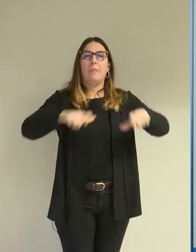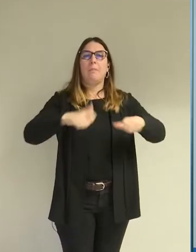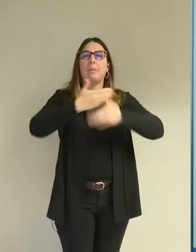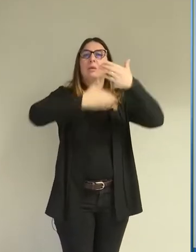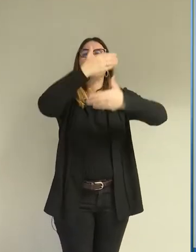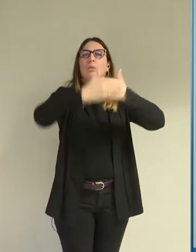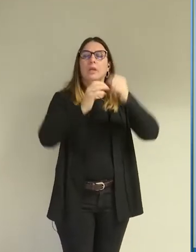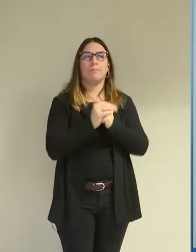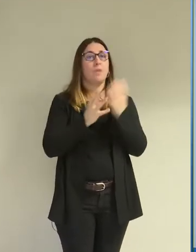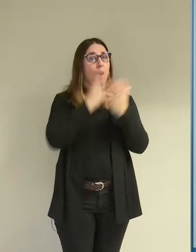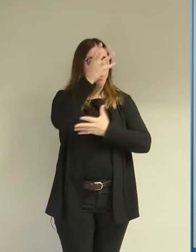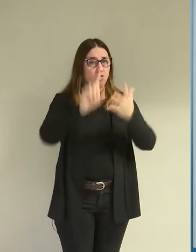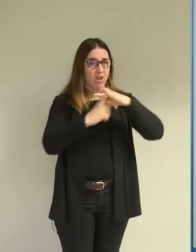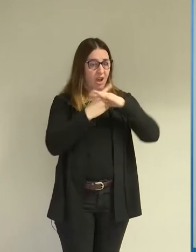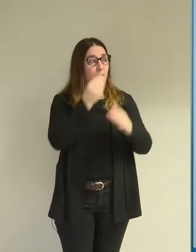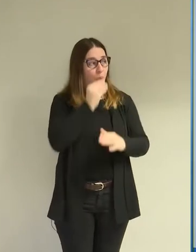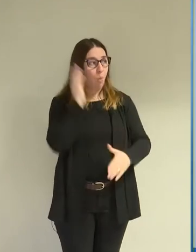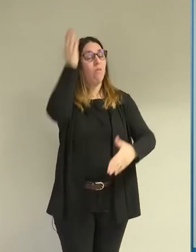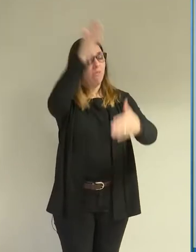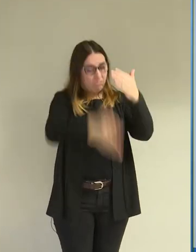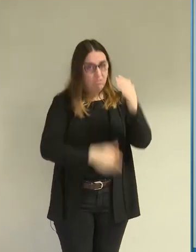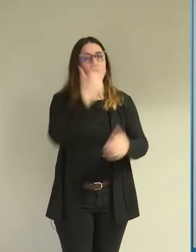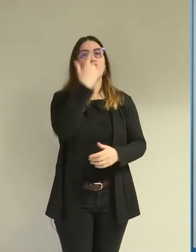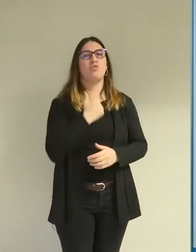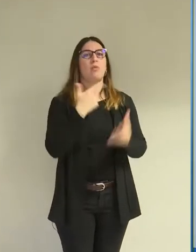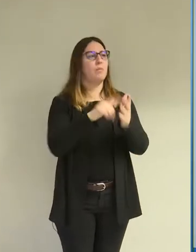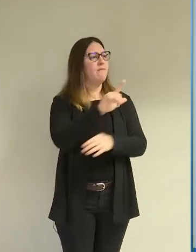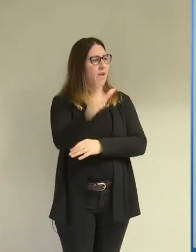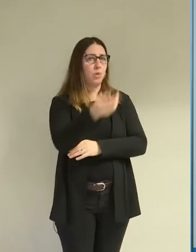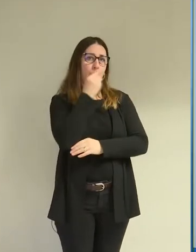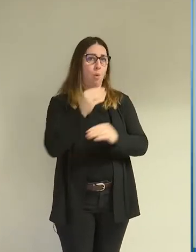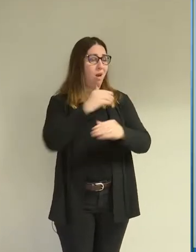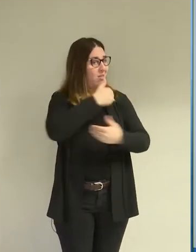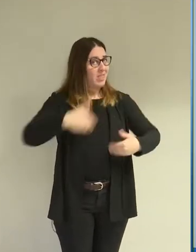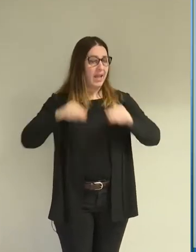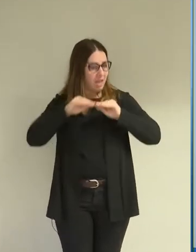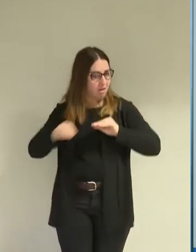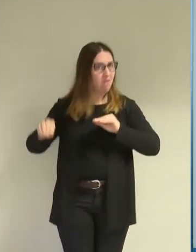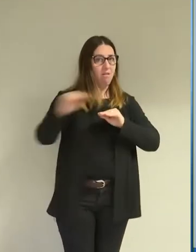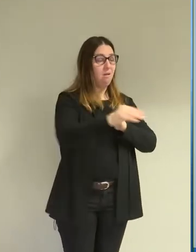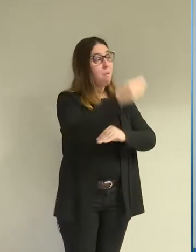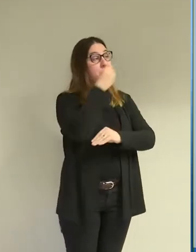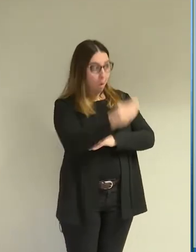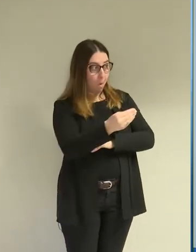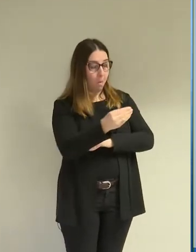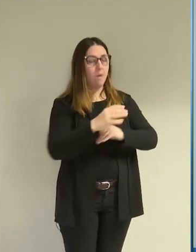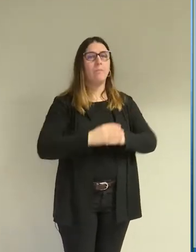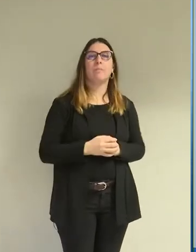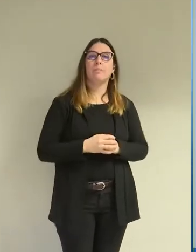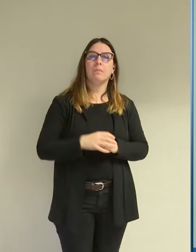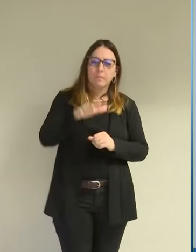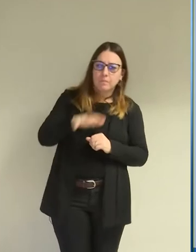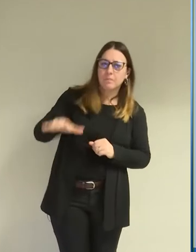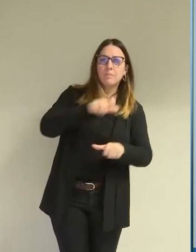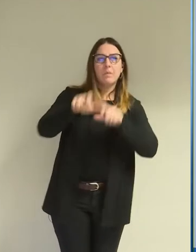et bien encore valable jusqu au moins de juin 2022 il a été prorogé dernière fois les riverains de